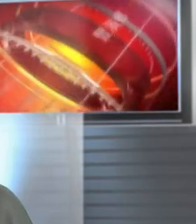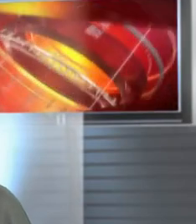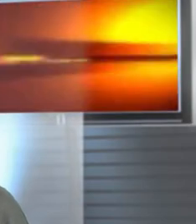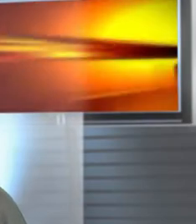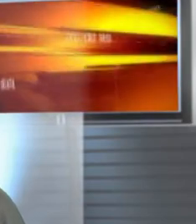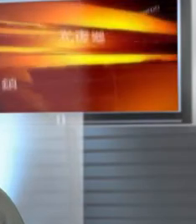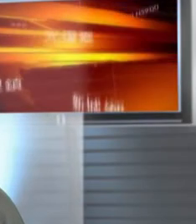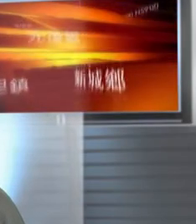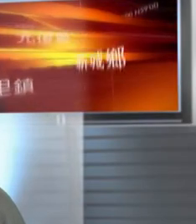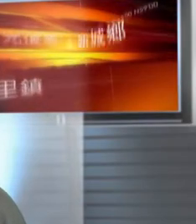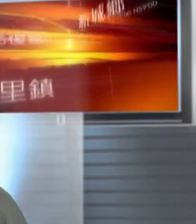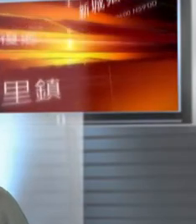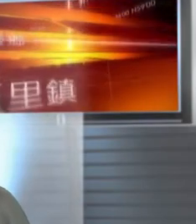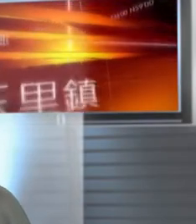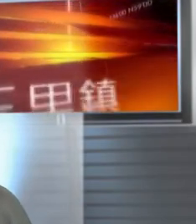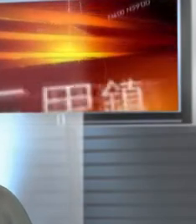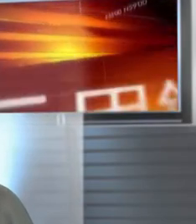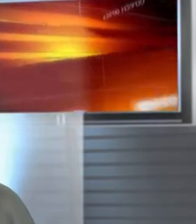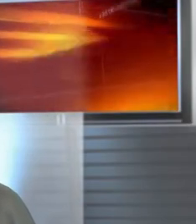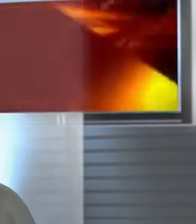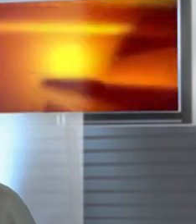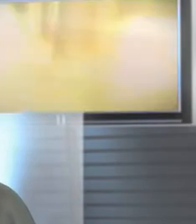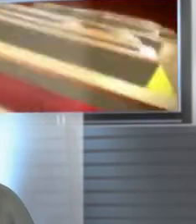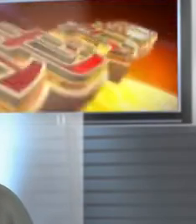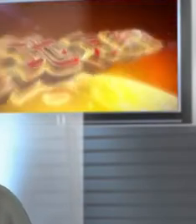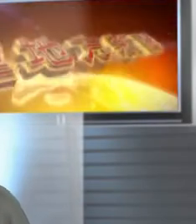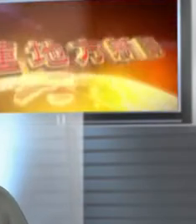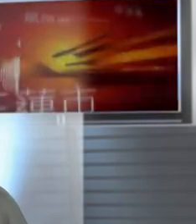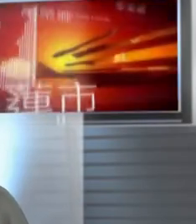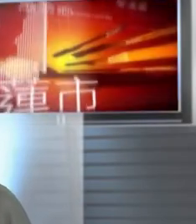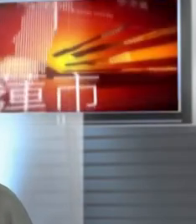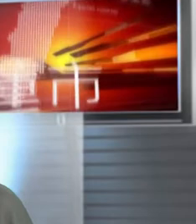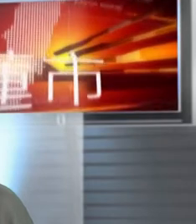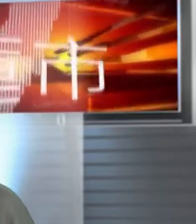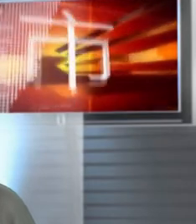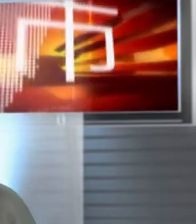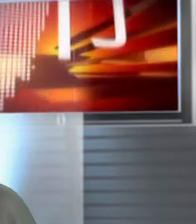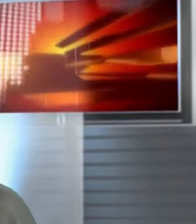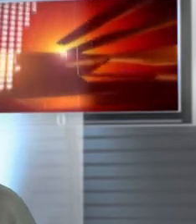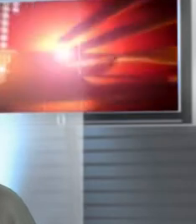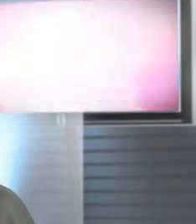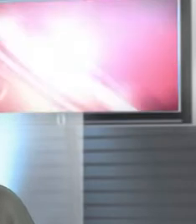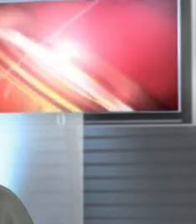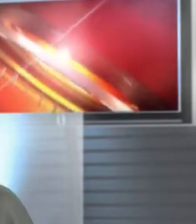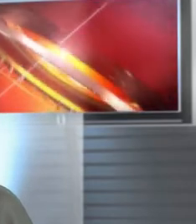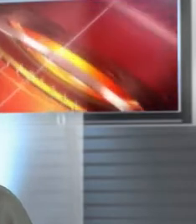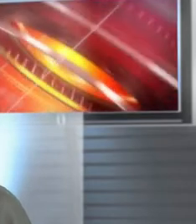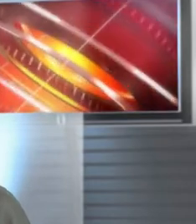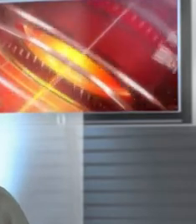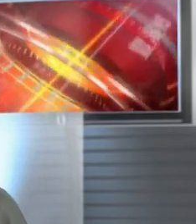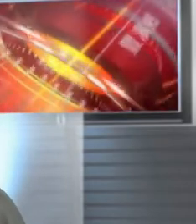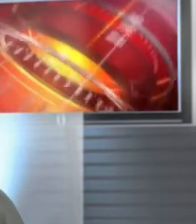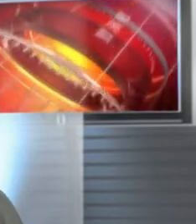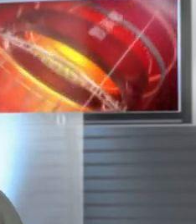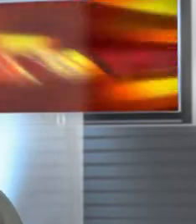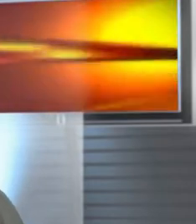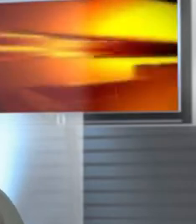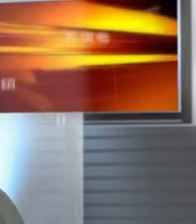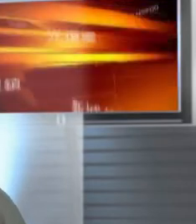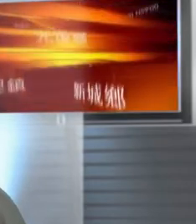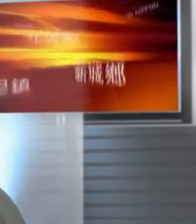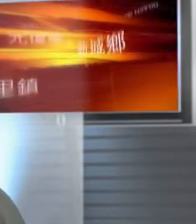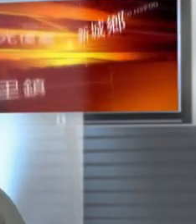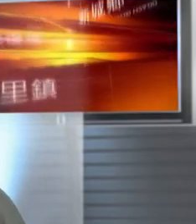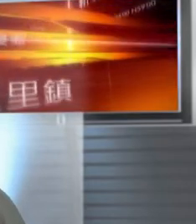你好，欢迎收看6月27号大花莲地方新闻，我是卢宇慧。花莲县呢，在今天持续维持零确诊，累计病例